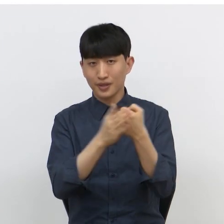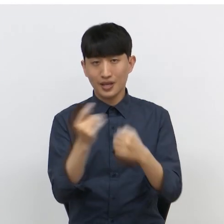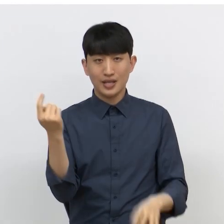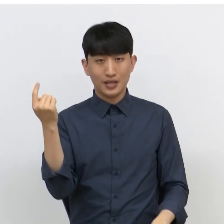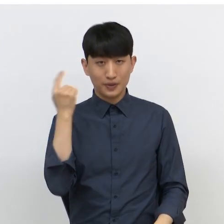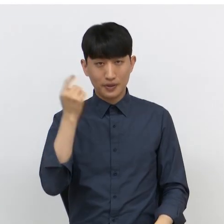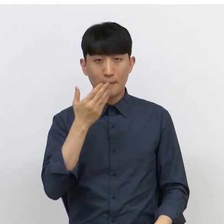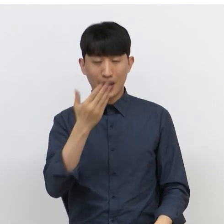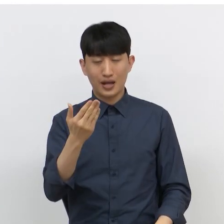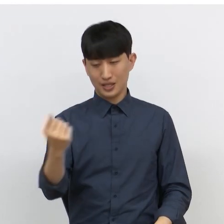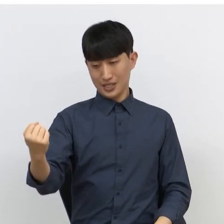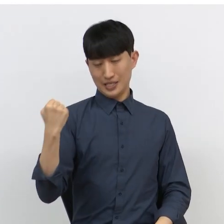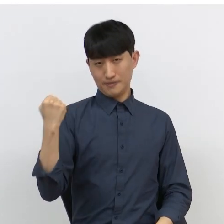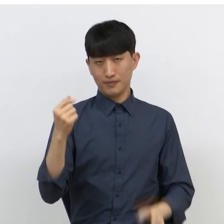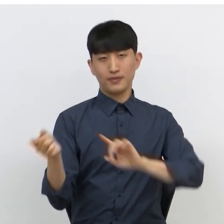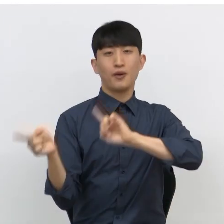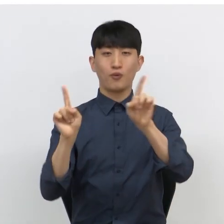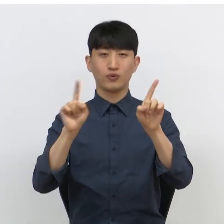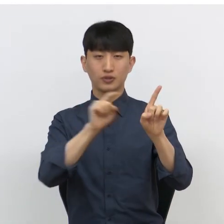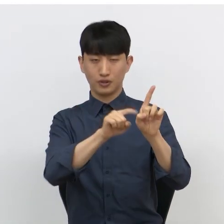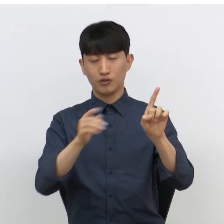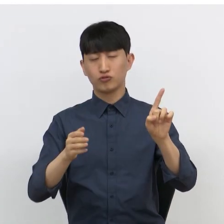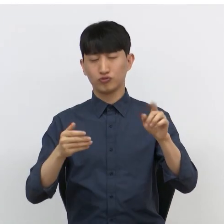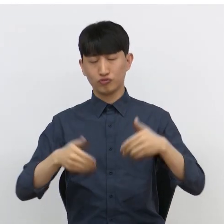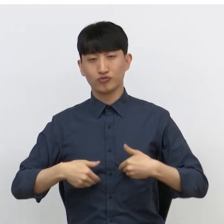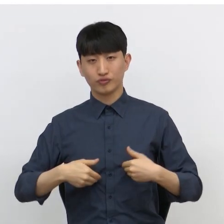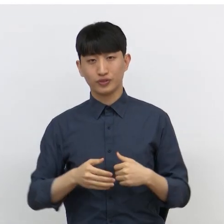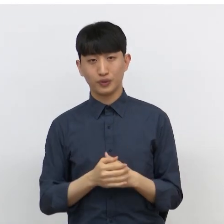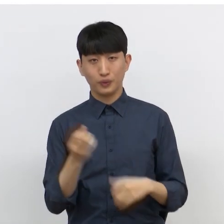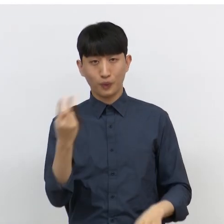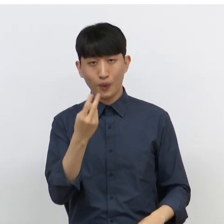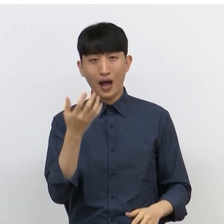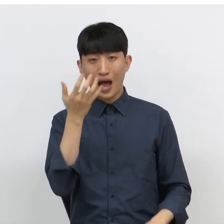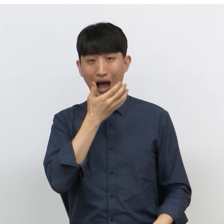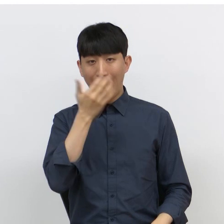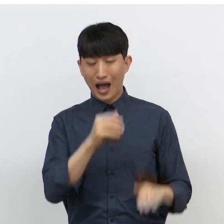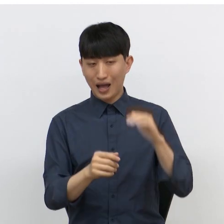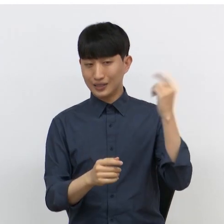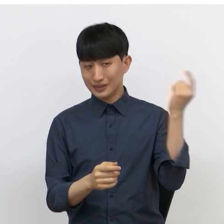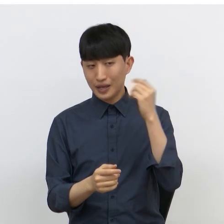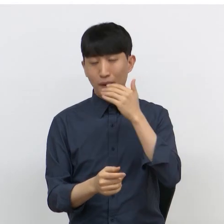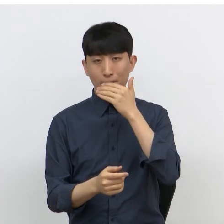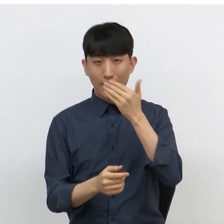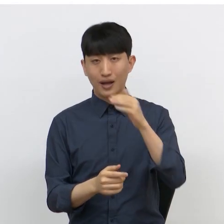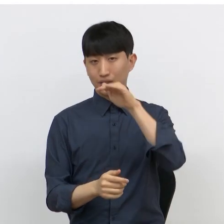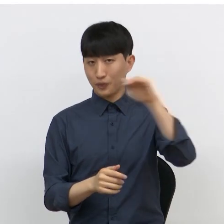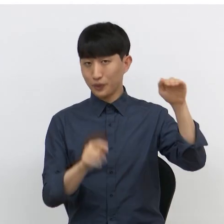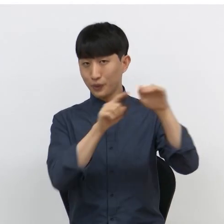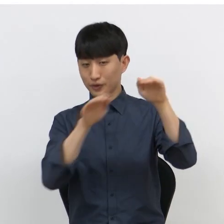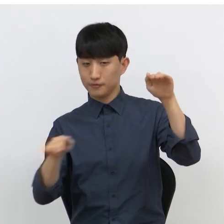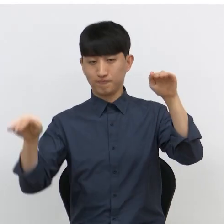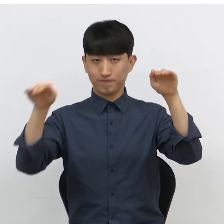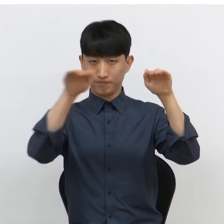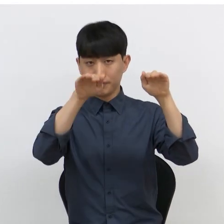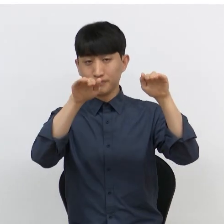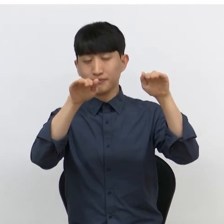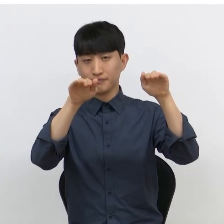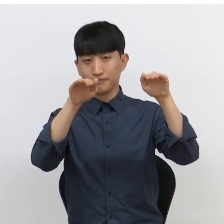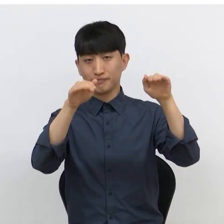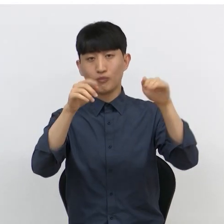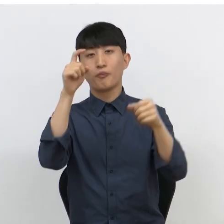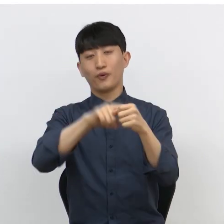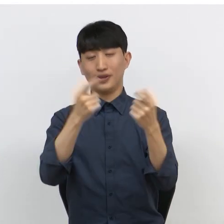회복하는 것이 되게 중요하고요. 그 다음에 건청인과 같은 라우드니스 그로스를 갖게 하는 것이 두 번째 목표입니다. 자,